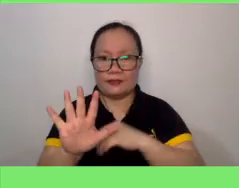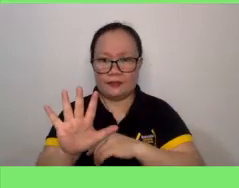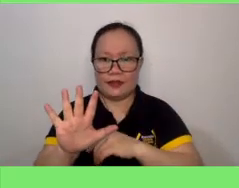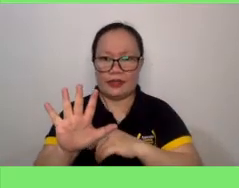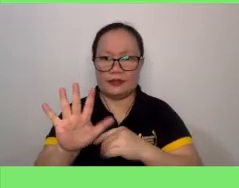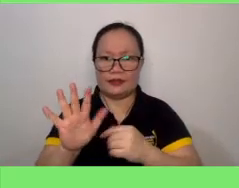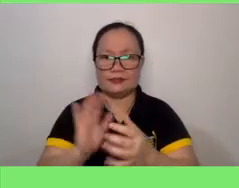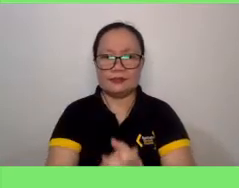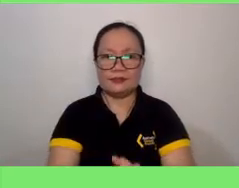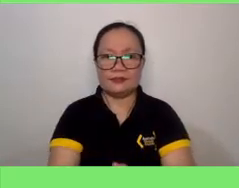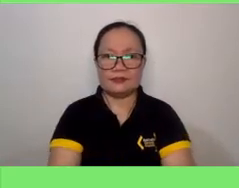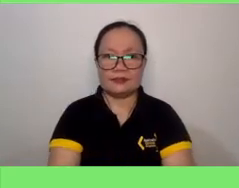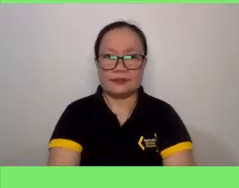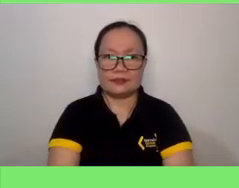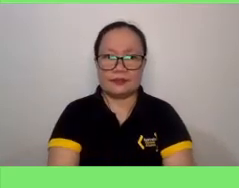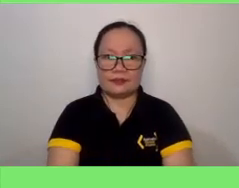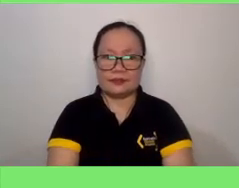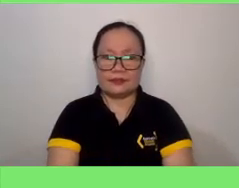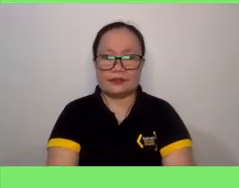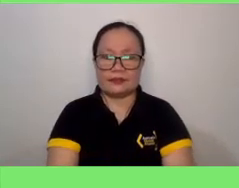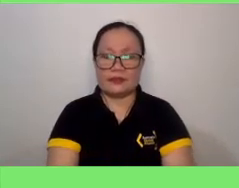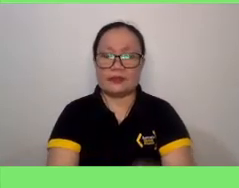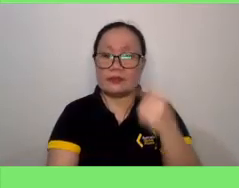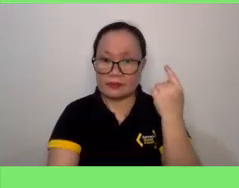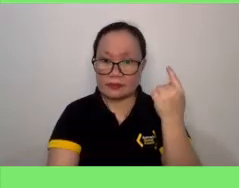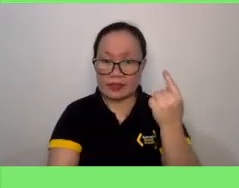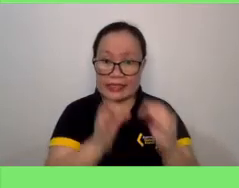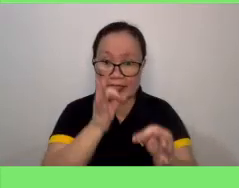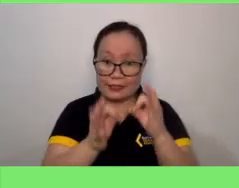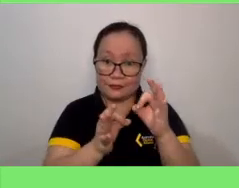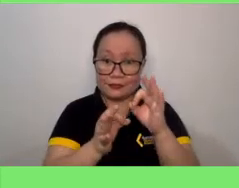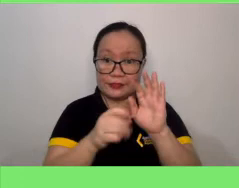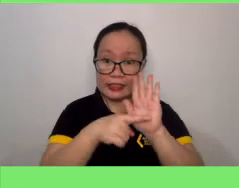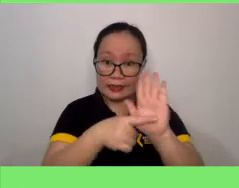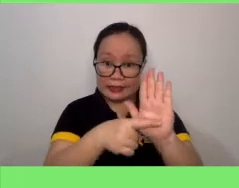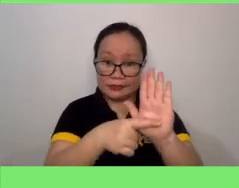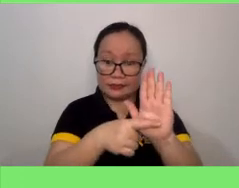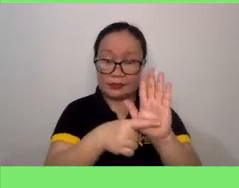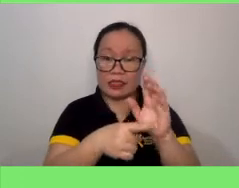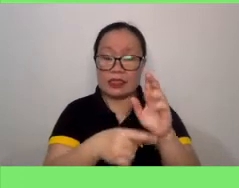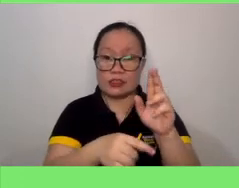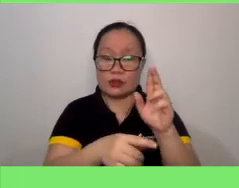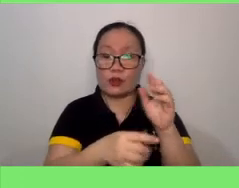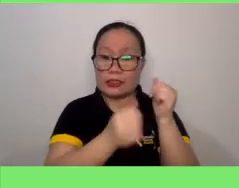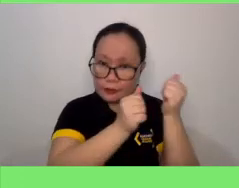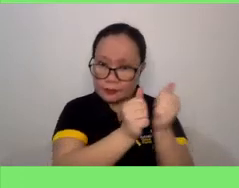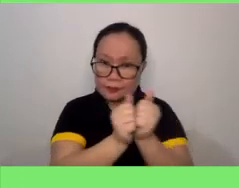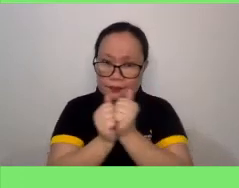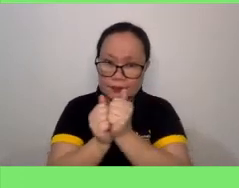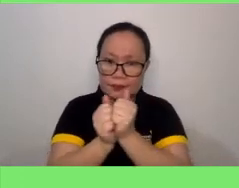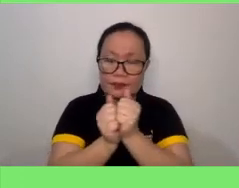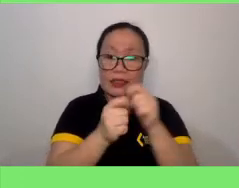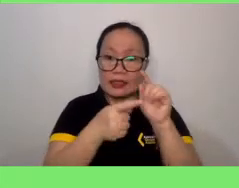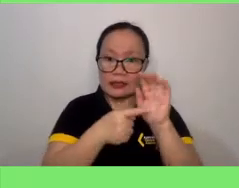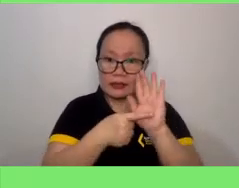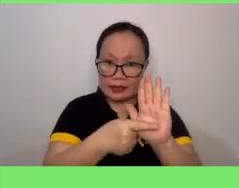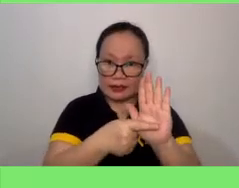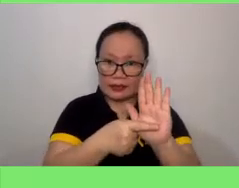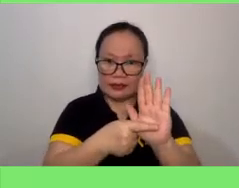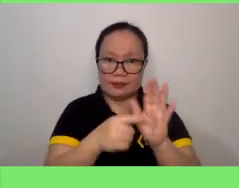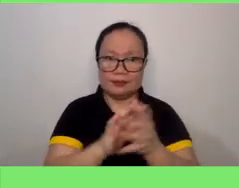5. Okay? So, kapag minus po, isasama po natin siya ha. So, that's why it is negative 4.